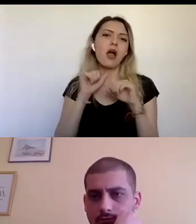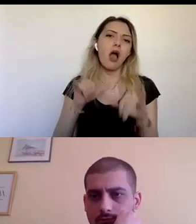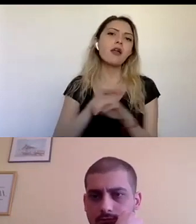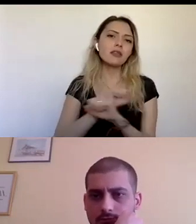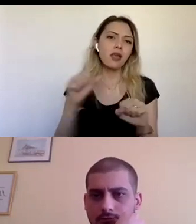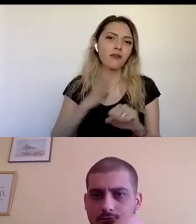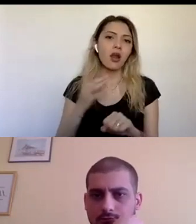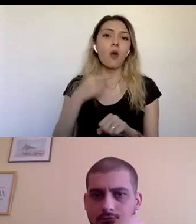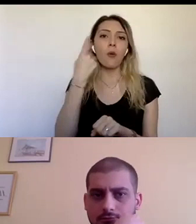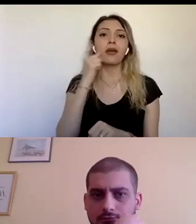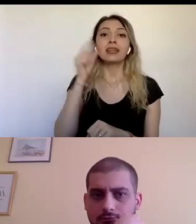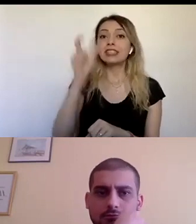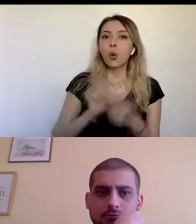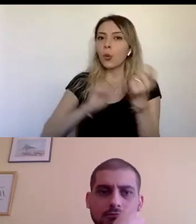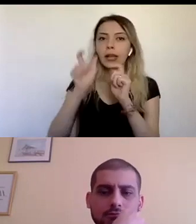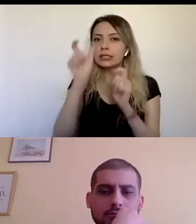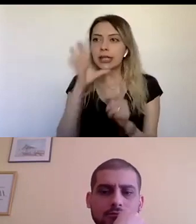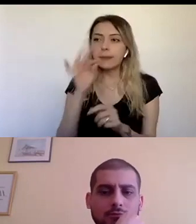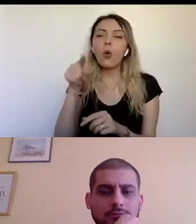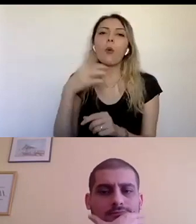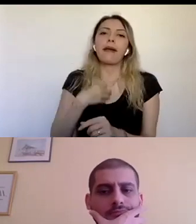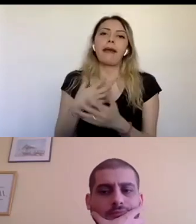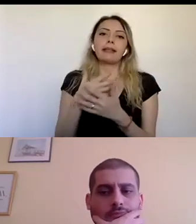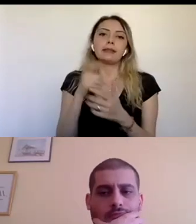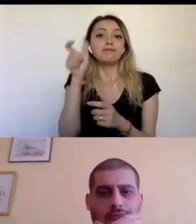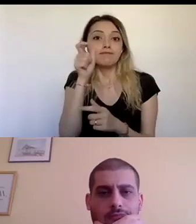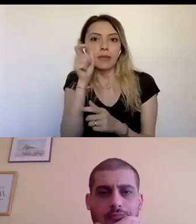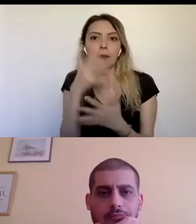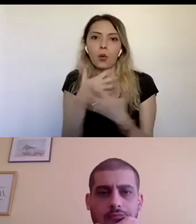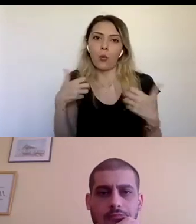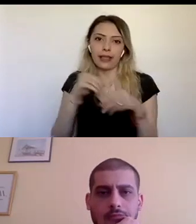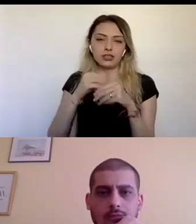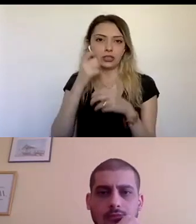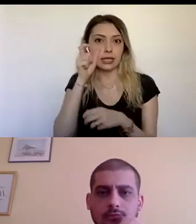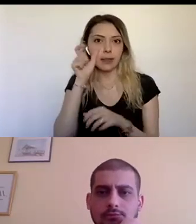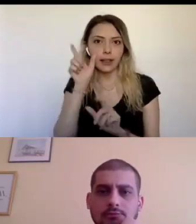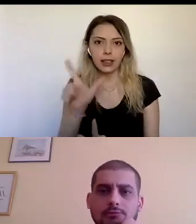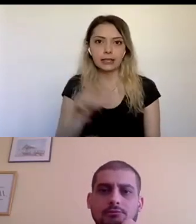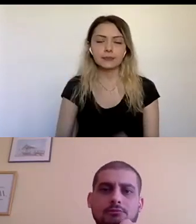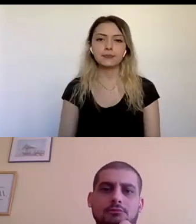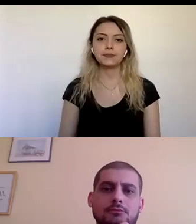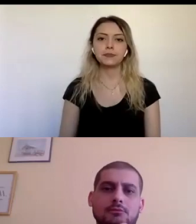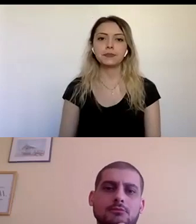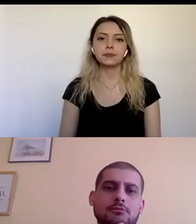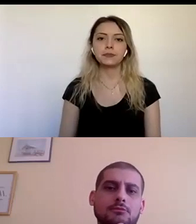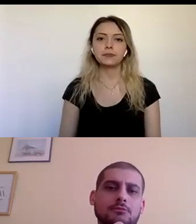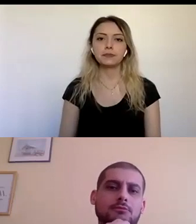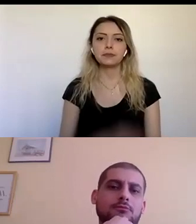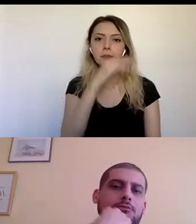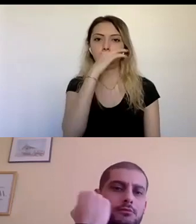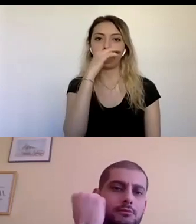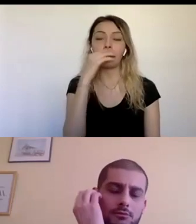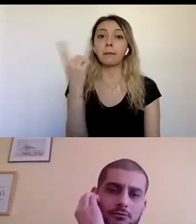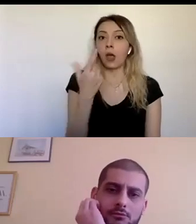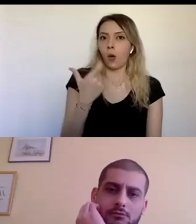da çok konularda dikkat etmesi gerekiyor. Ama tabii ki de yani özel mahremiyet gerektiren bir çalışmaysa Jitsi Meet